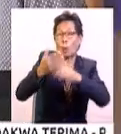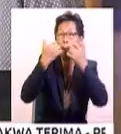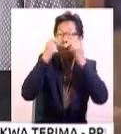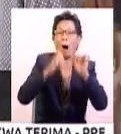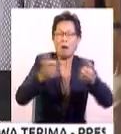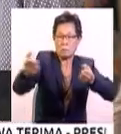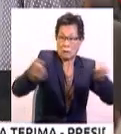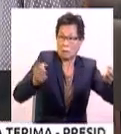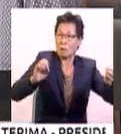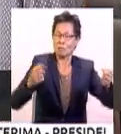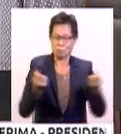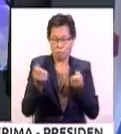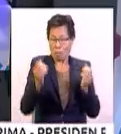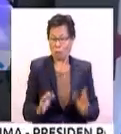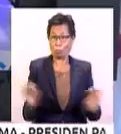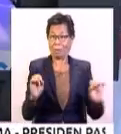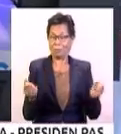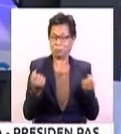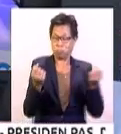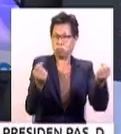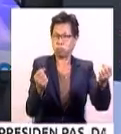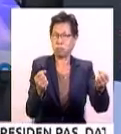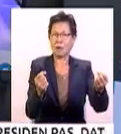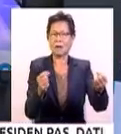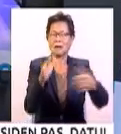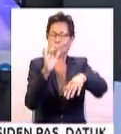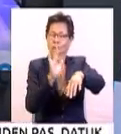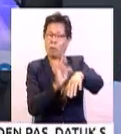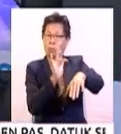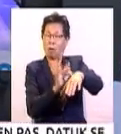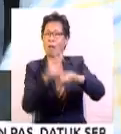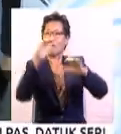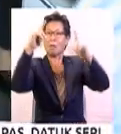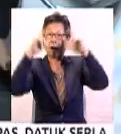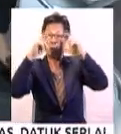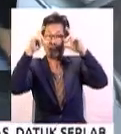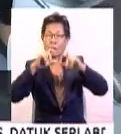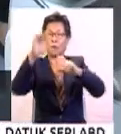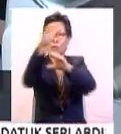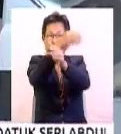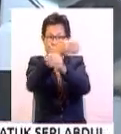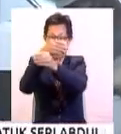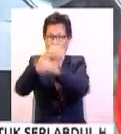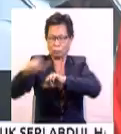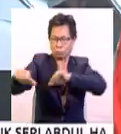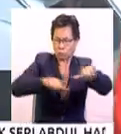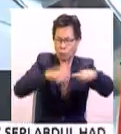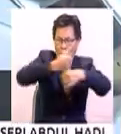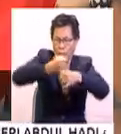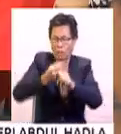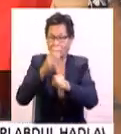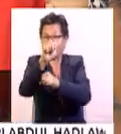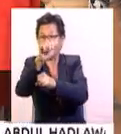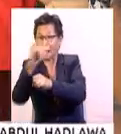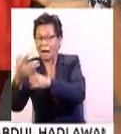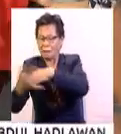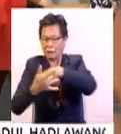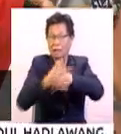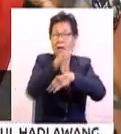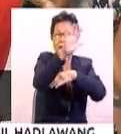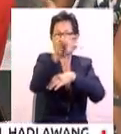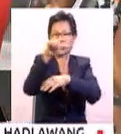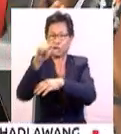kenderaan tanpa pemandu yang menggabungkan keupayaan sensor, kamera, radar dan kecerdasan buatan AI berteknologi